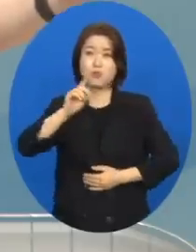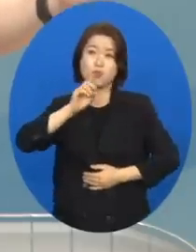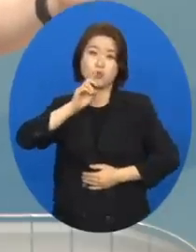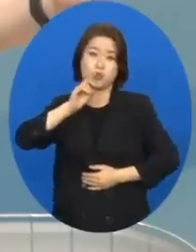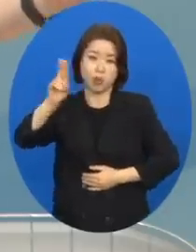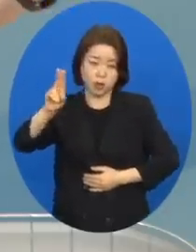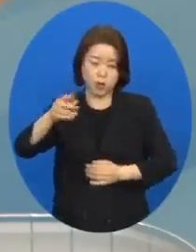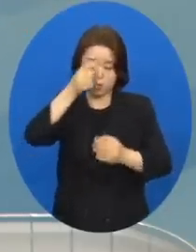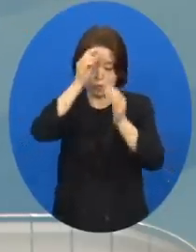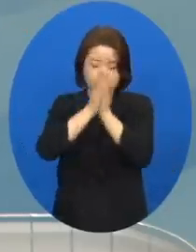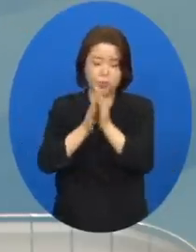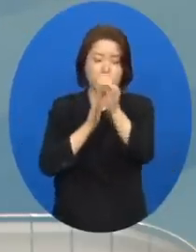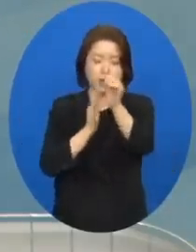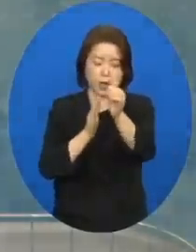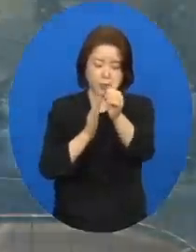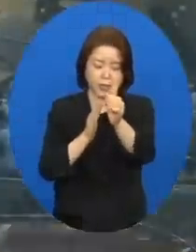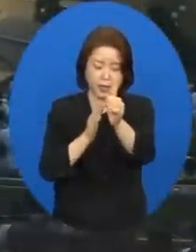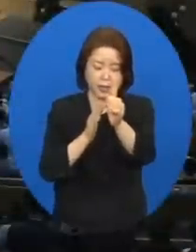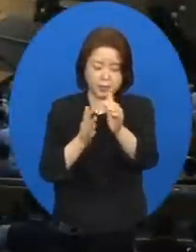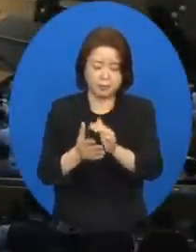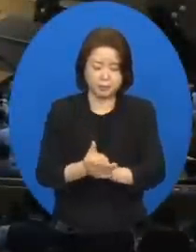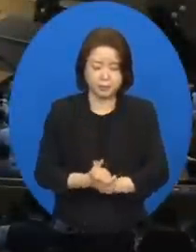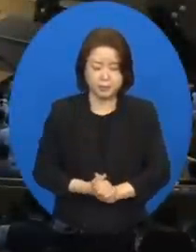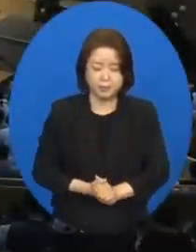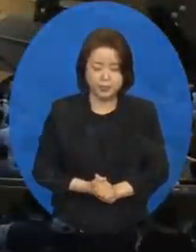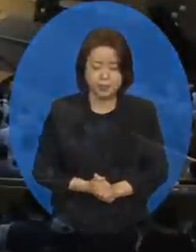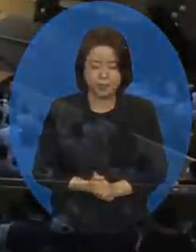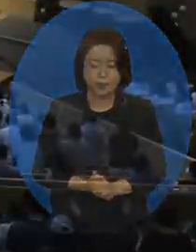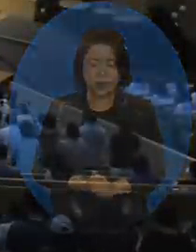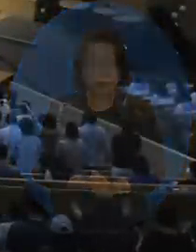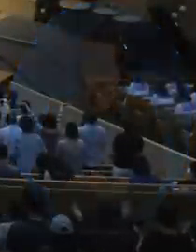부르짖고 기도하겠습니다. 주여!